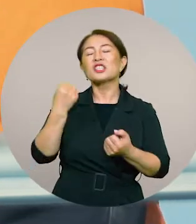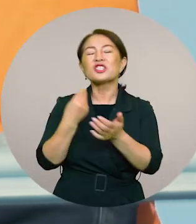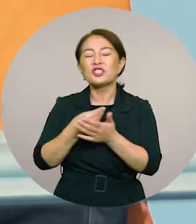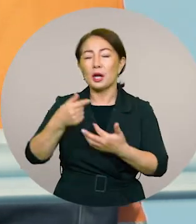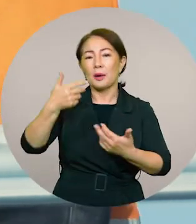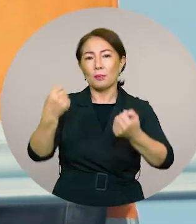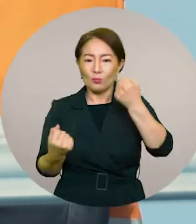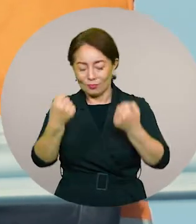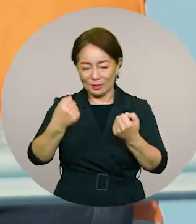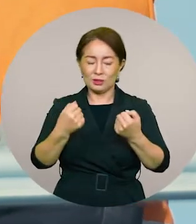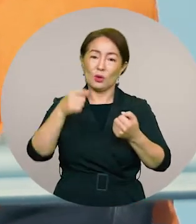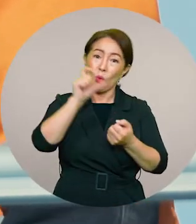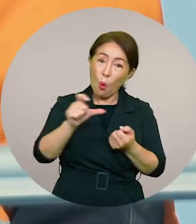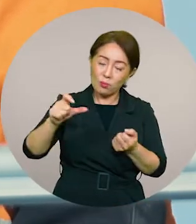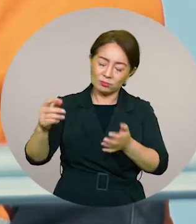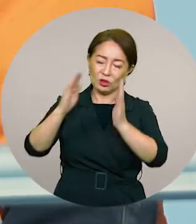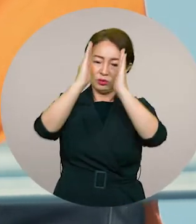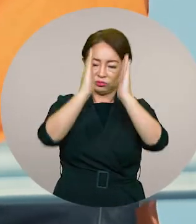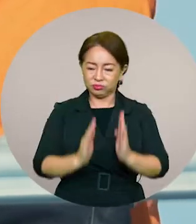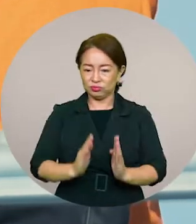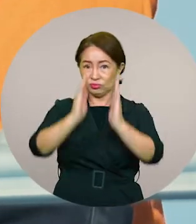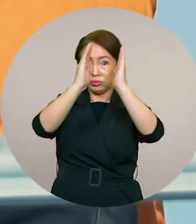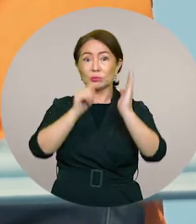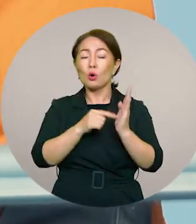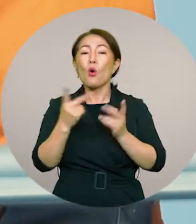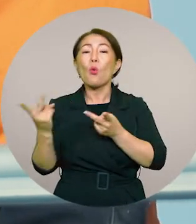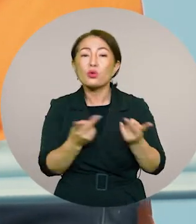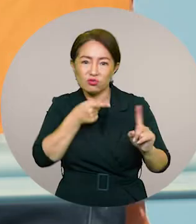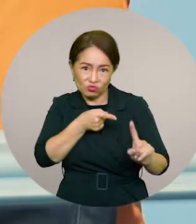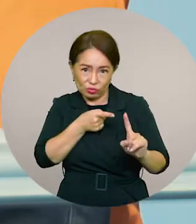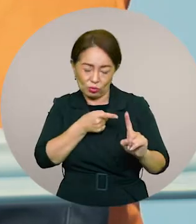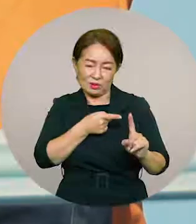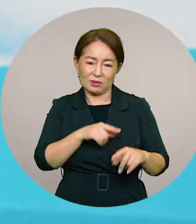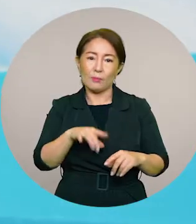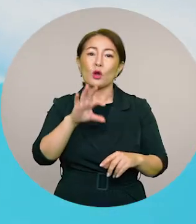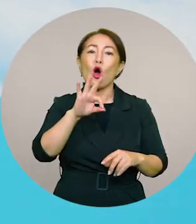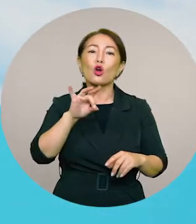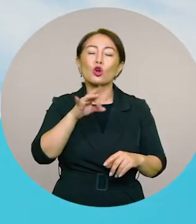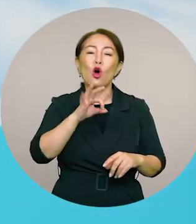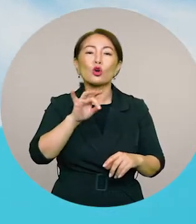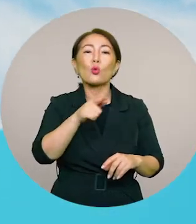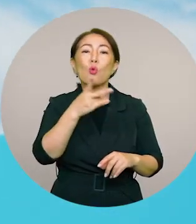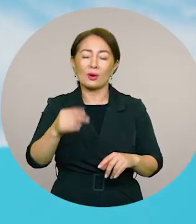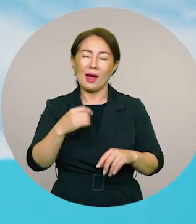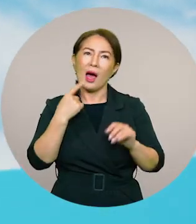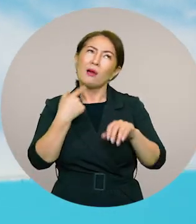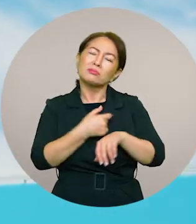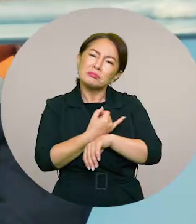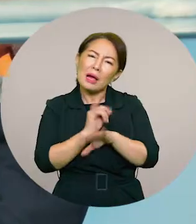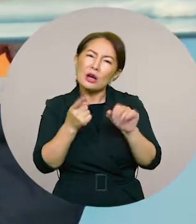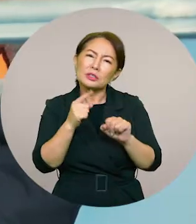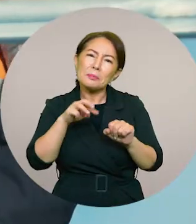тээврийн өргүүр маань бол үйлчлэгээний өргүүр гэж нэрлэдэг. Тэгээд өргүүр нь 11 м/с-ийн